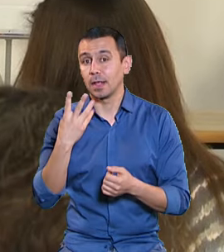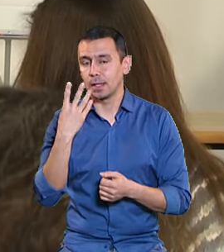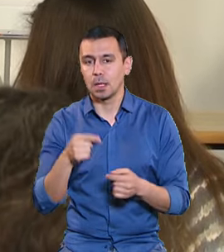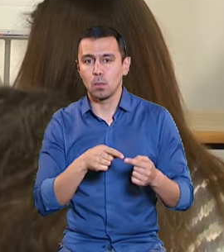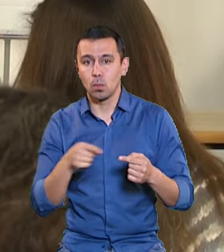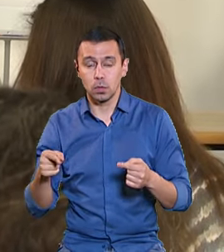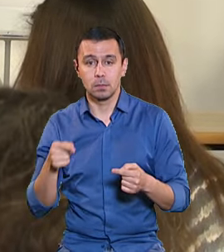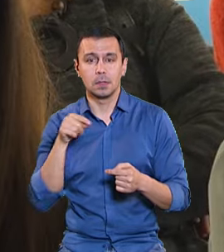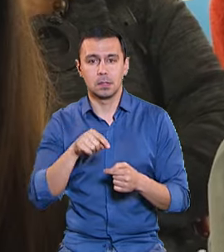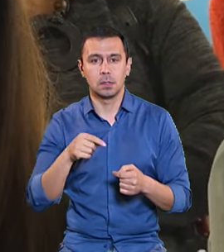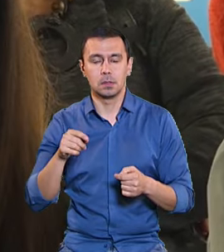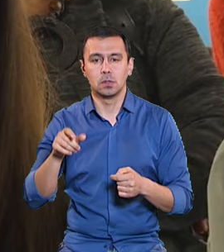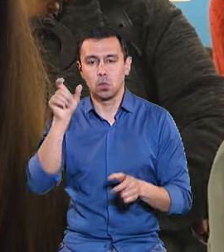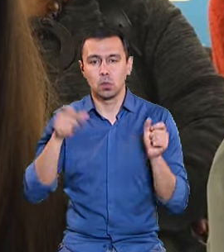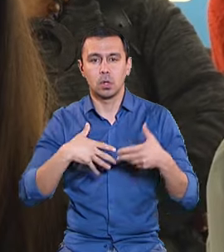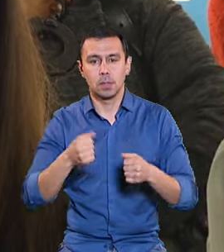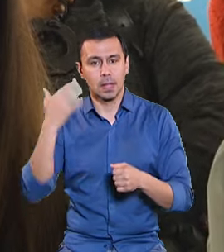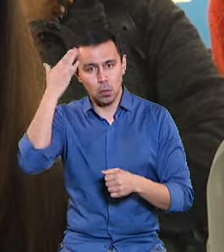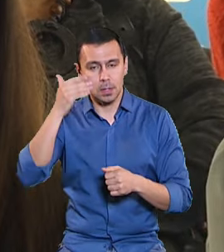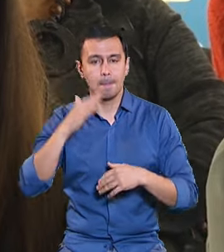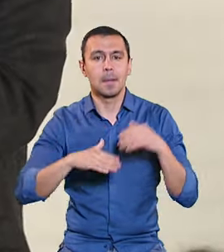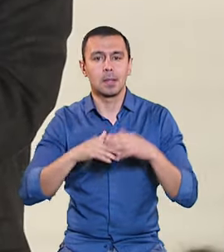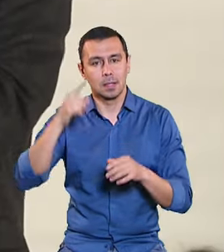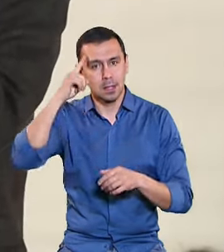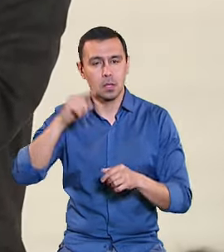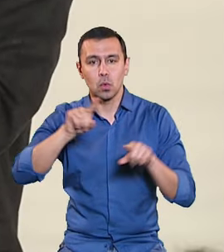протягом яких слухачі отримують теоретичні і практичні знання з